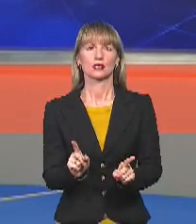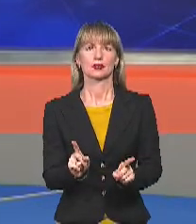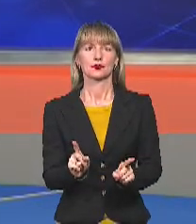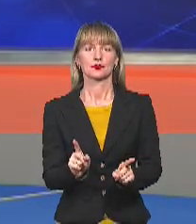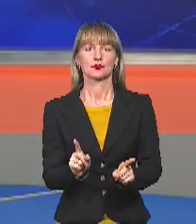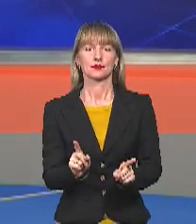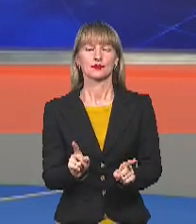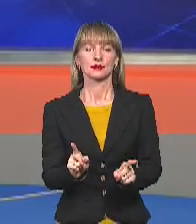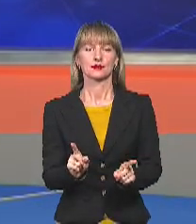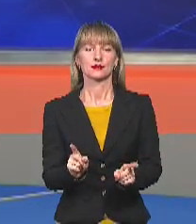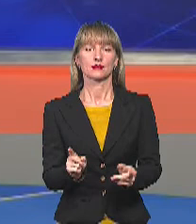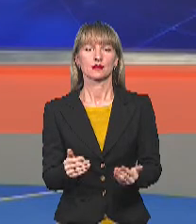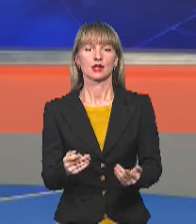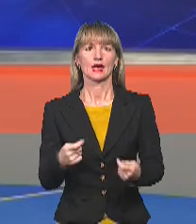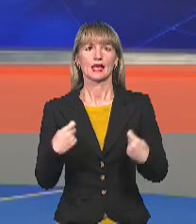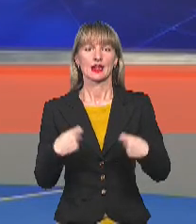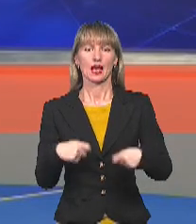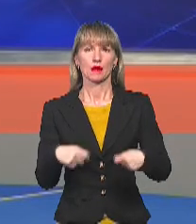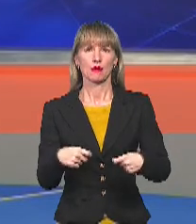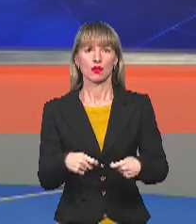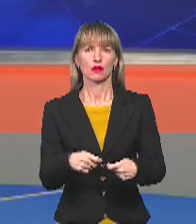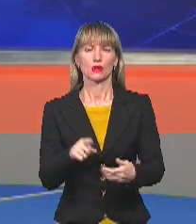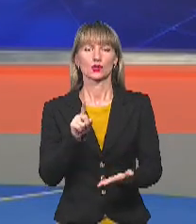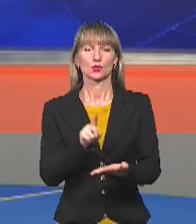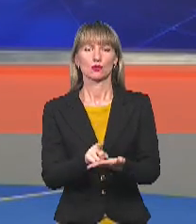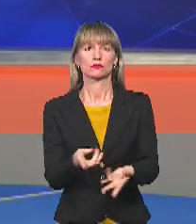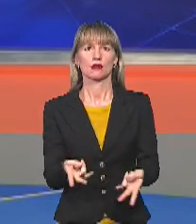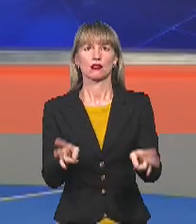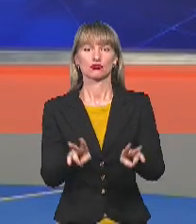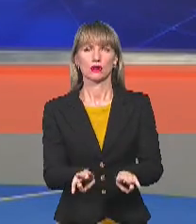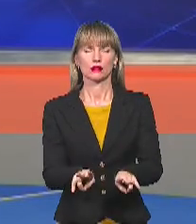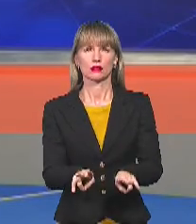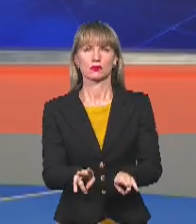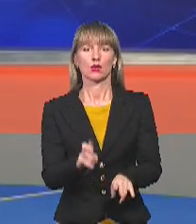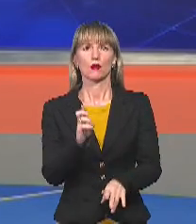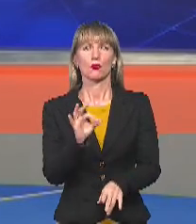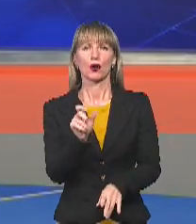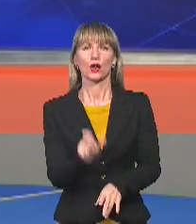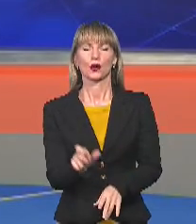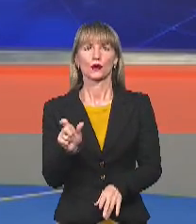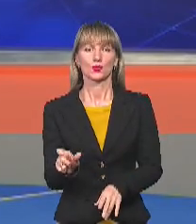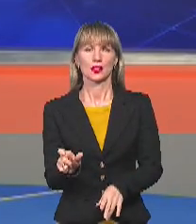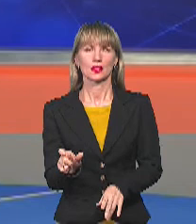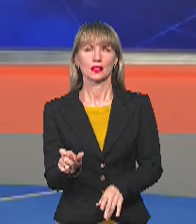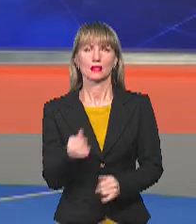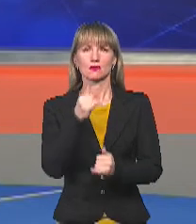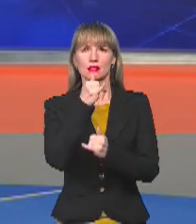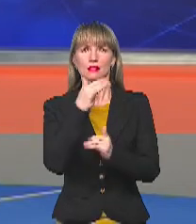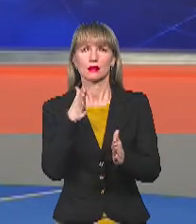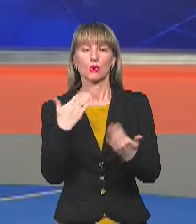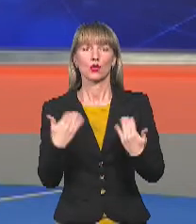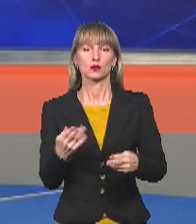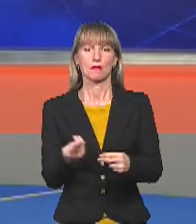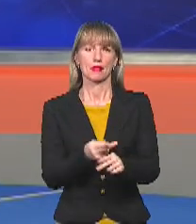ну, ярмарок, він має залишатися, бо люди, ну, люди не можуть вже без